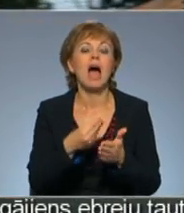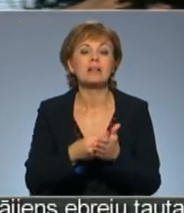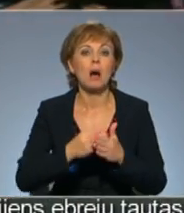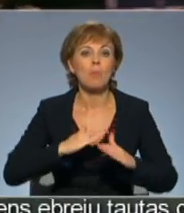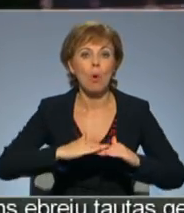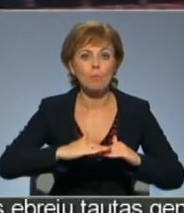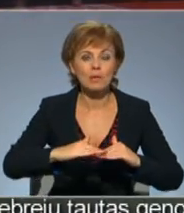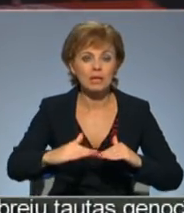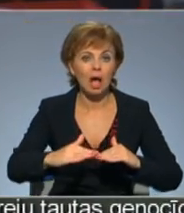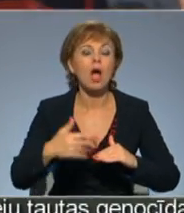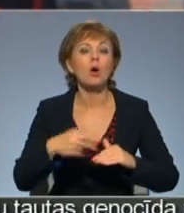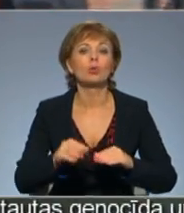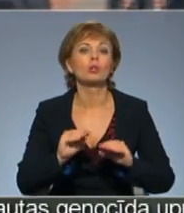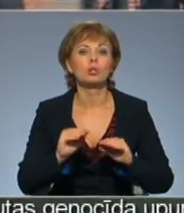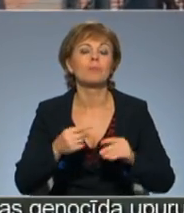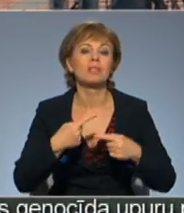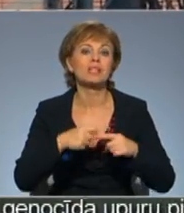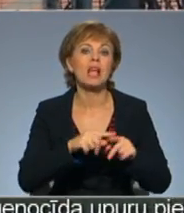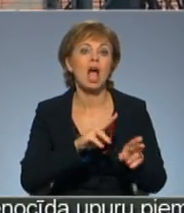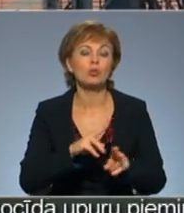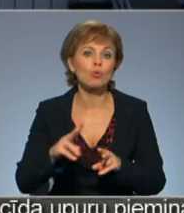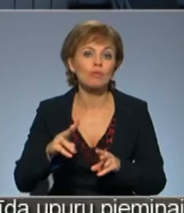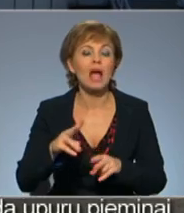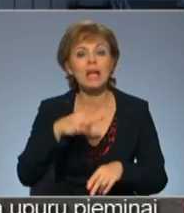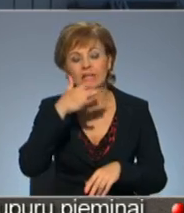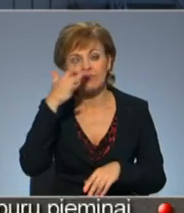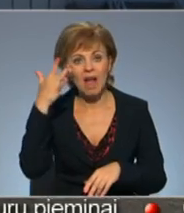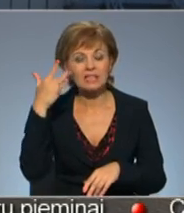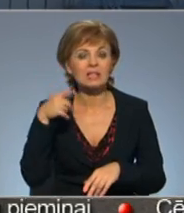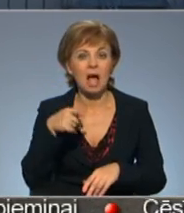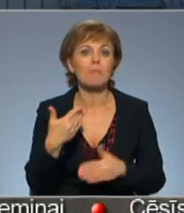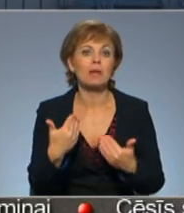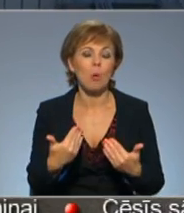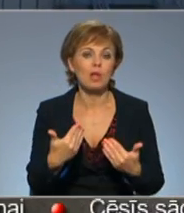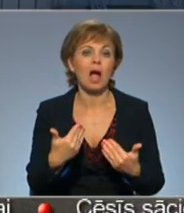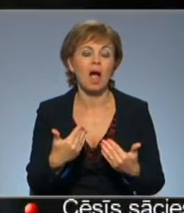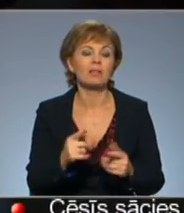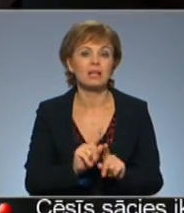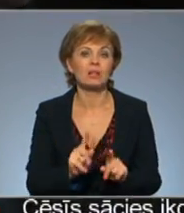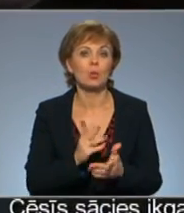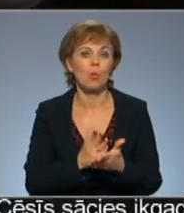un top koncerta scenogrāfija. Tveice un slāpes šeit valda jau tagad. Madara Rudzītņa, Nikita Korņevs, Latvijas televīzija.